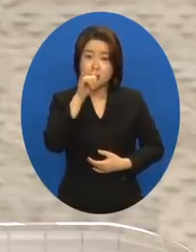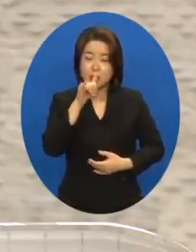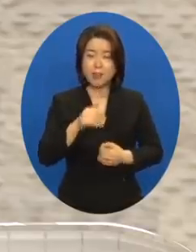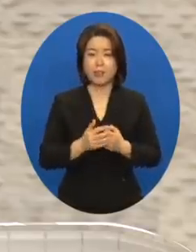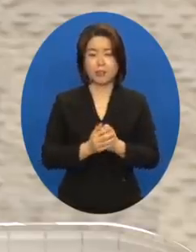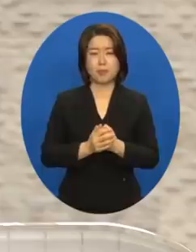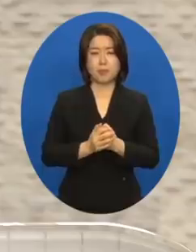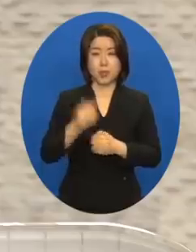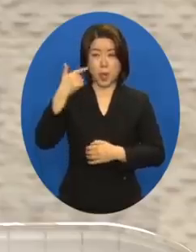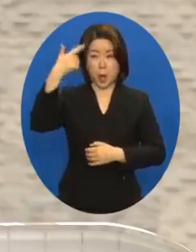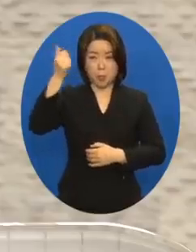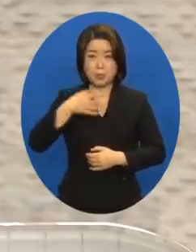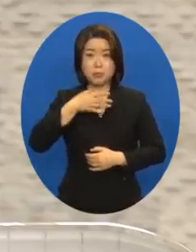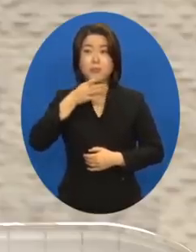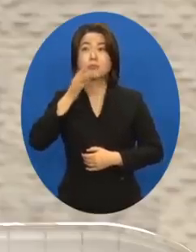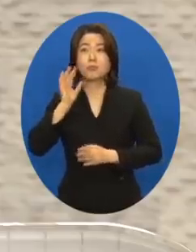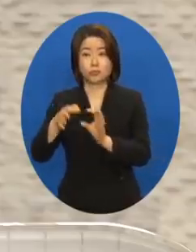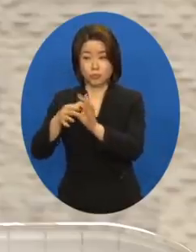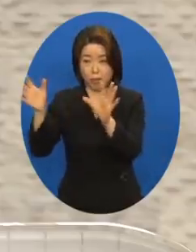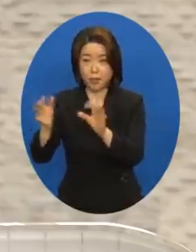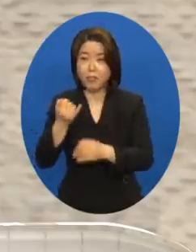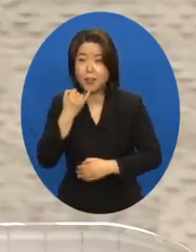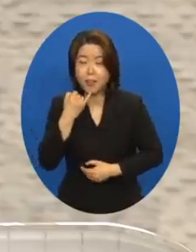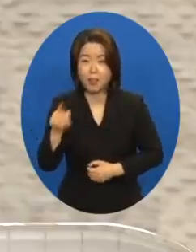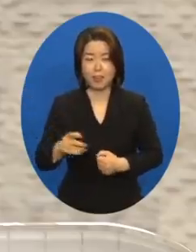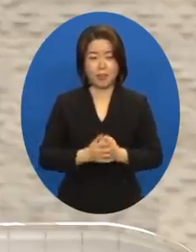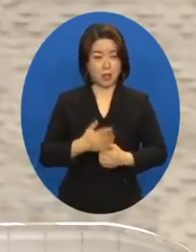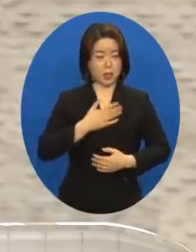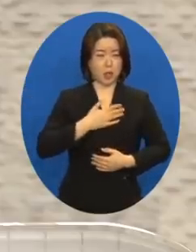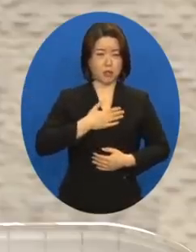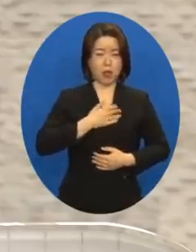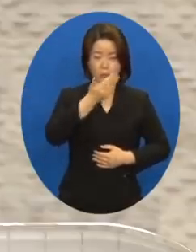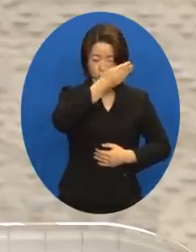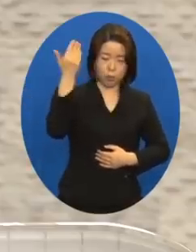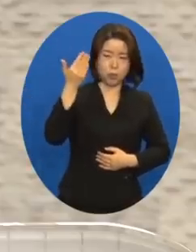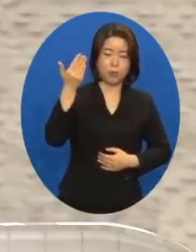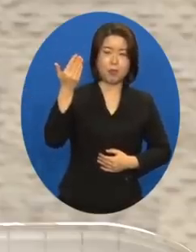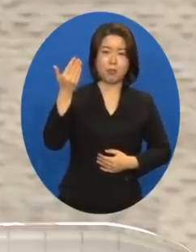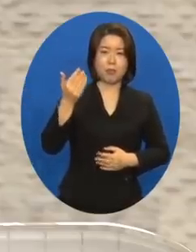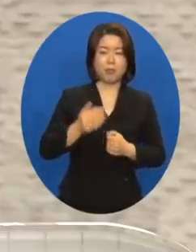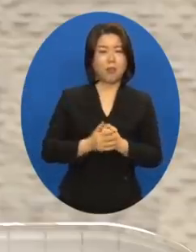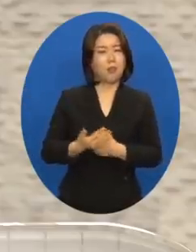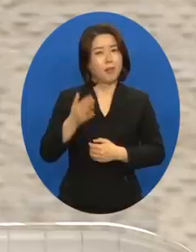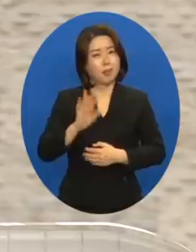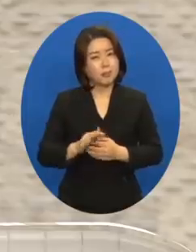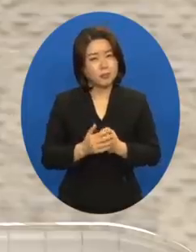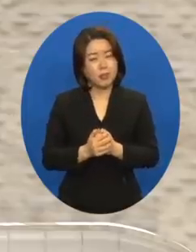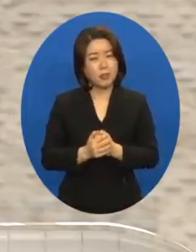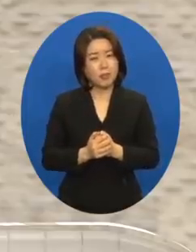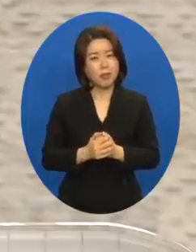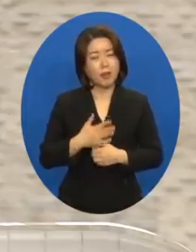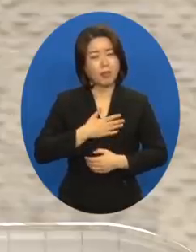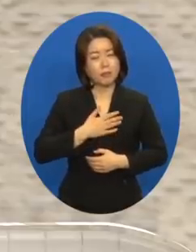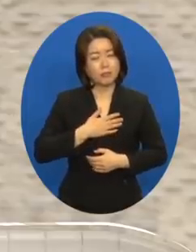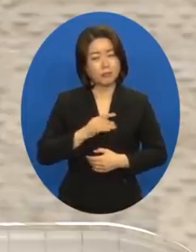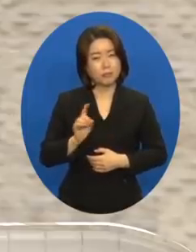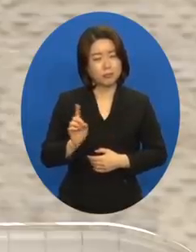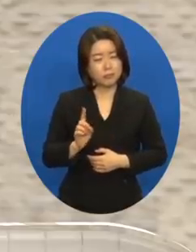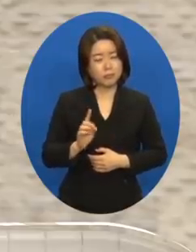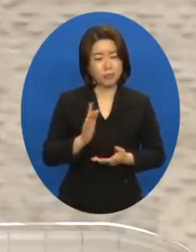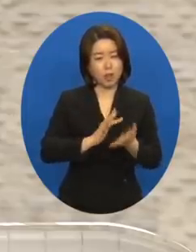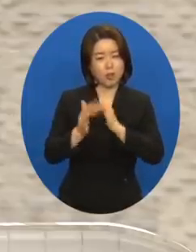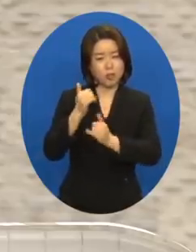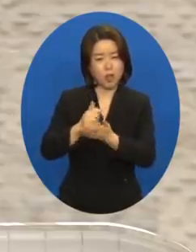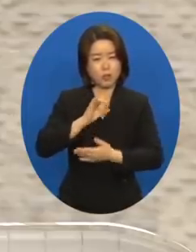목사님은 이미 나의 늙어서 상관없지만 자기는 젊 때 그런데 r 세상에 예수님 만을